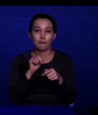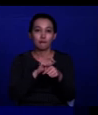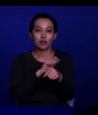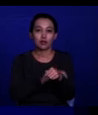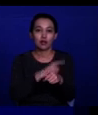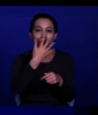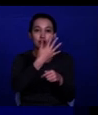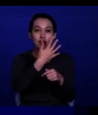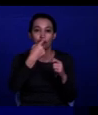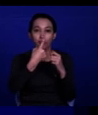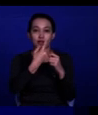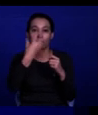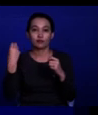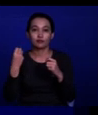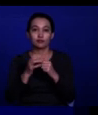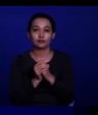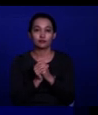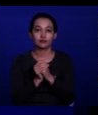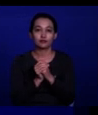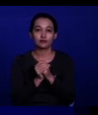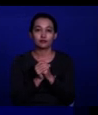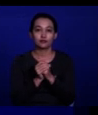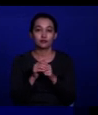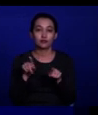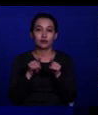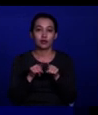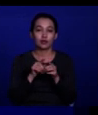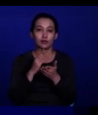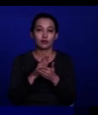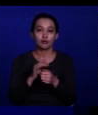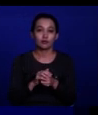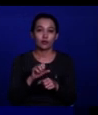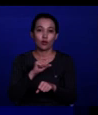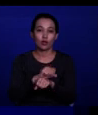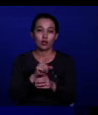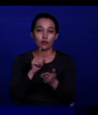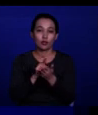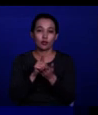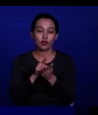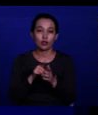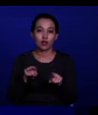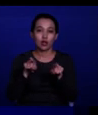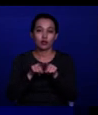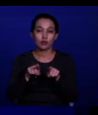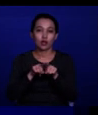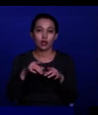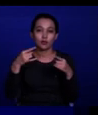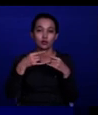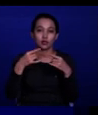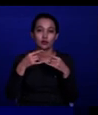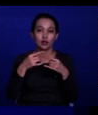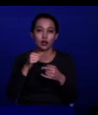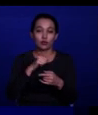metrning 5'dan 1 qismiga teng. Bolajonlar, qolgan topshiriqlarni xuddi shu tarzda o'zingiz